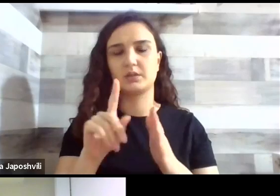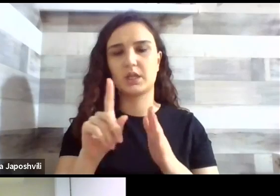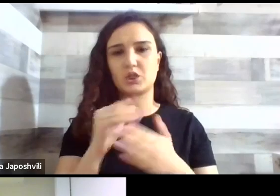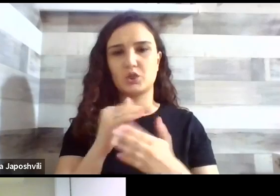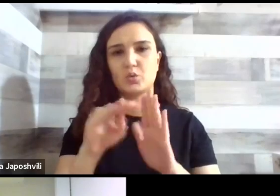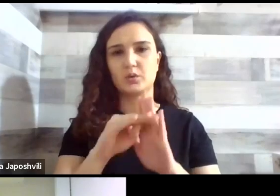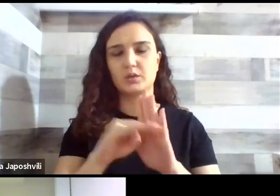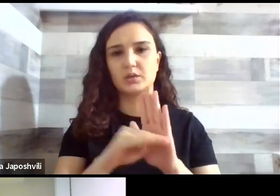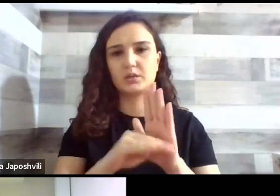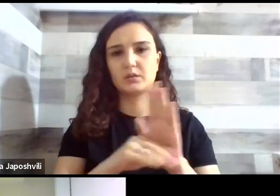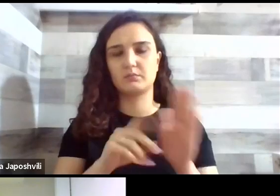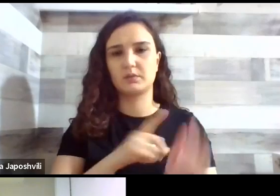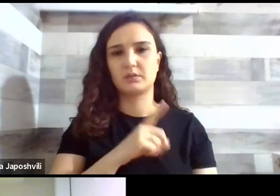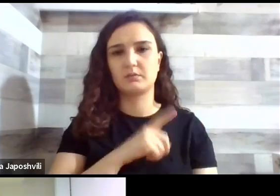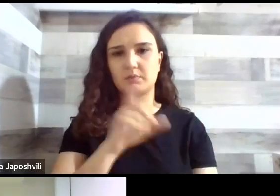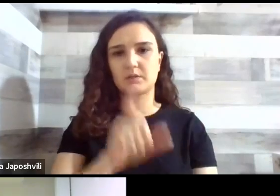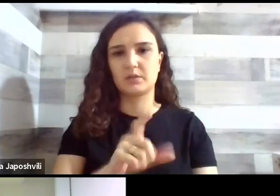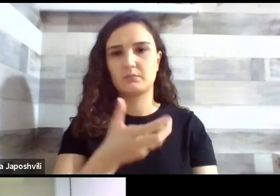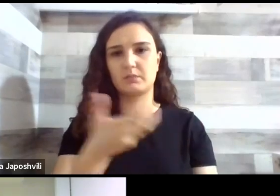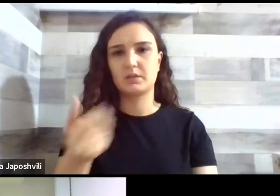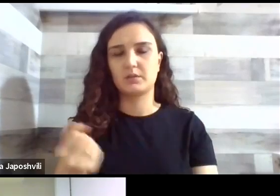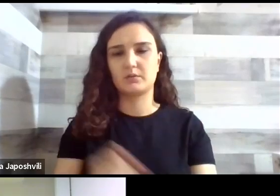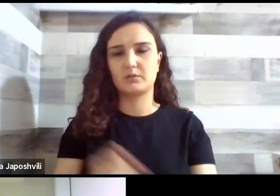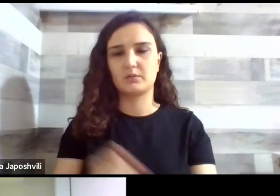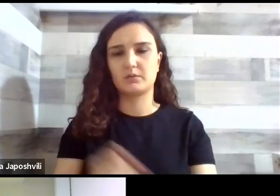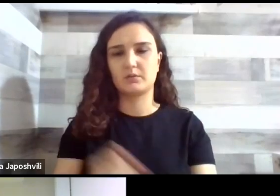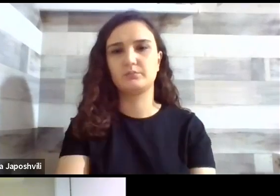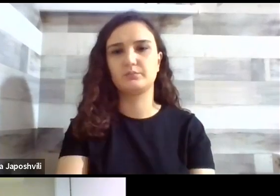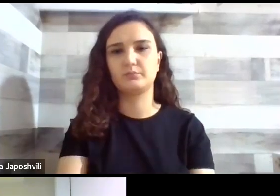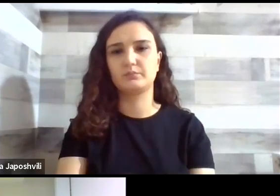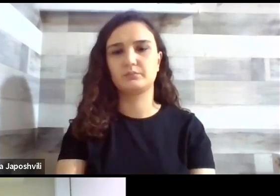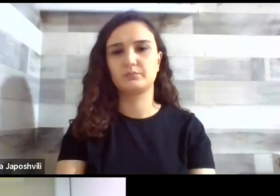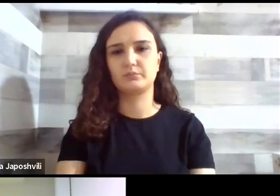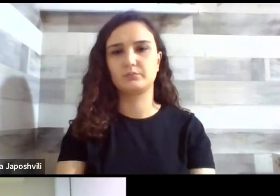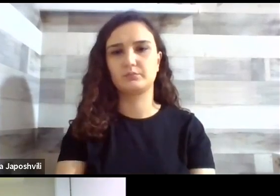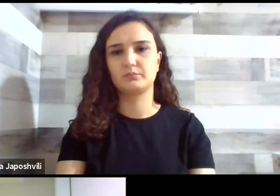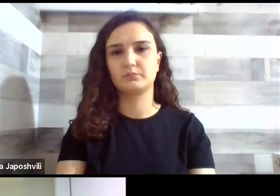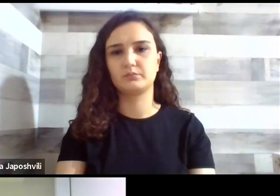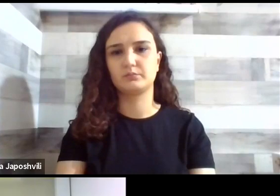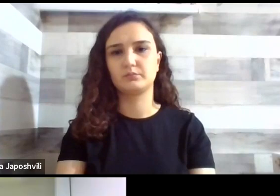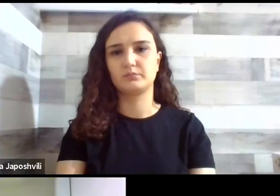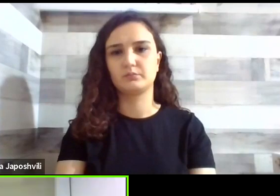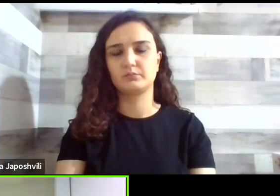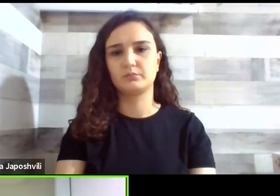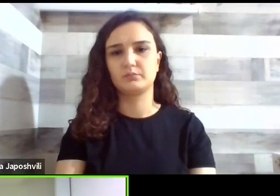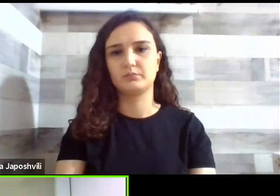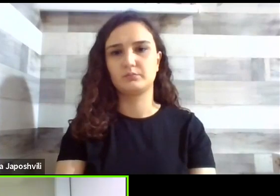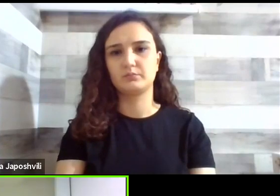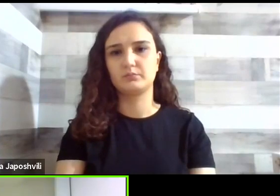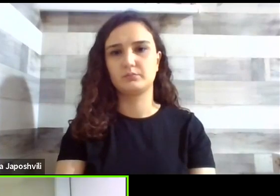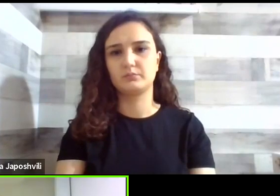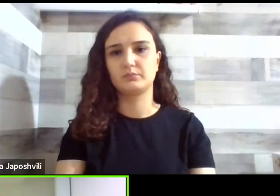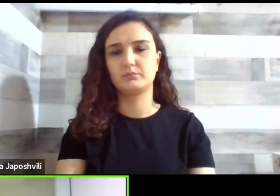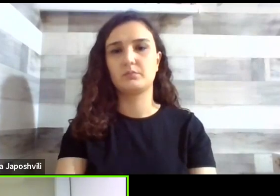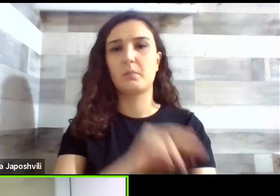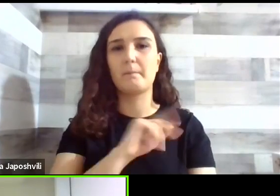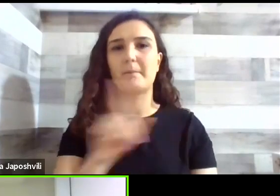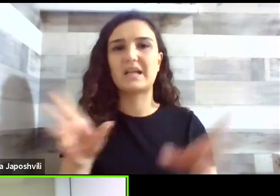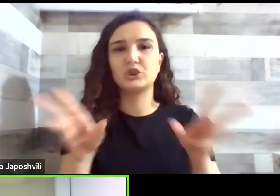instrucțiat specialistis când mi-o, ara, anu, tu oret mesmis, e sari, oret partneroba, mșobol sa